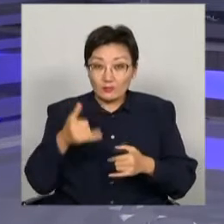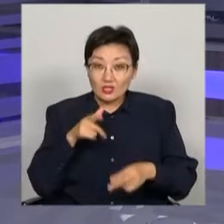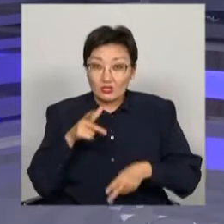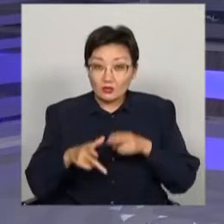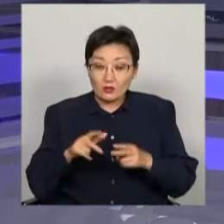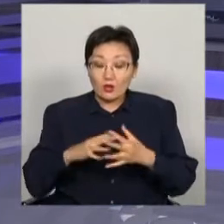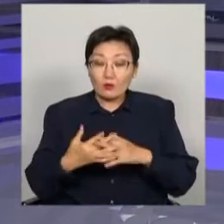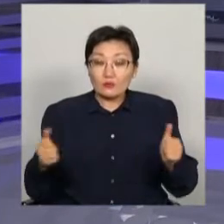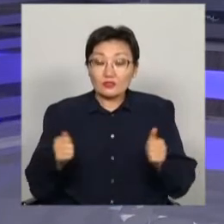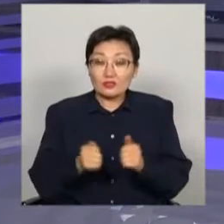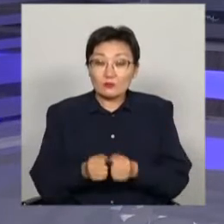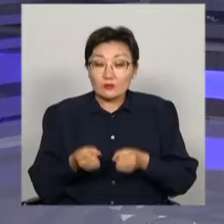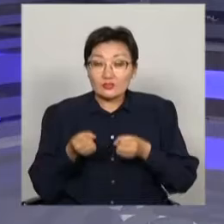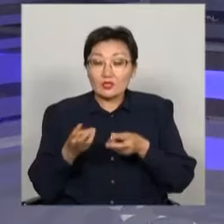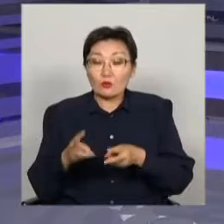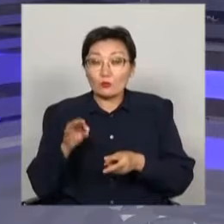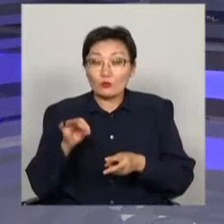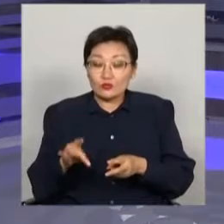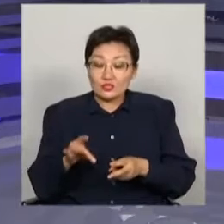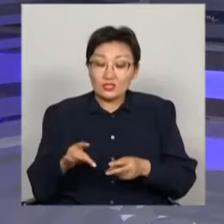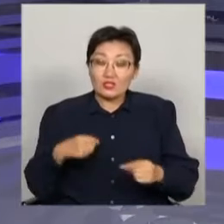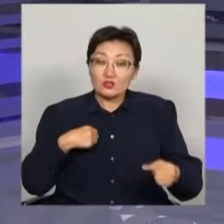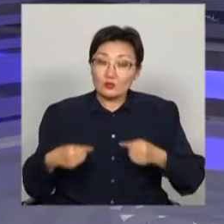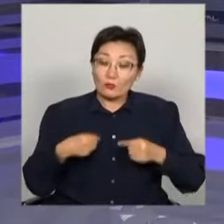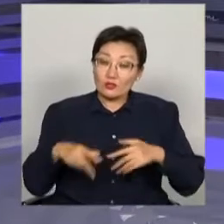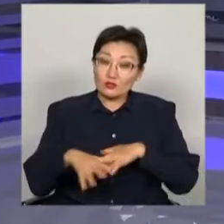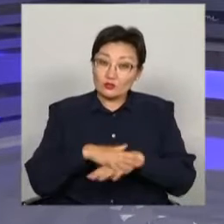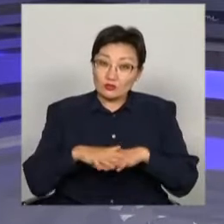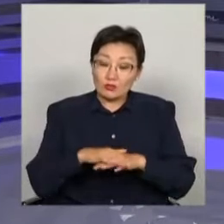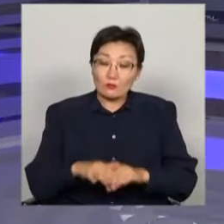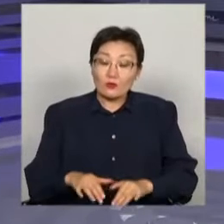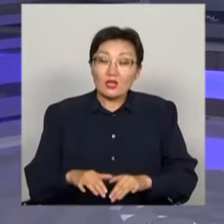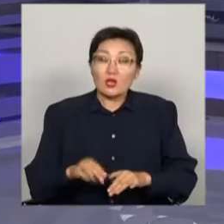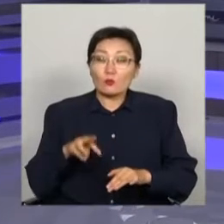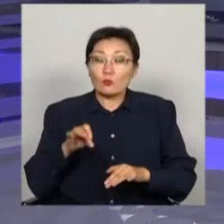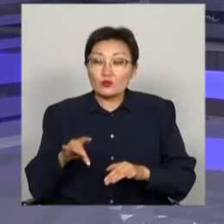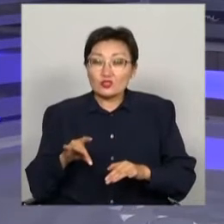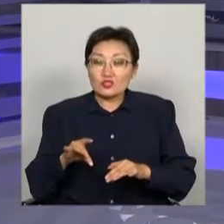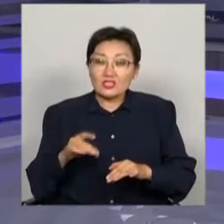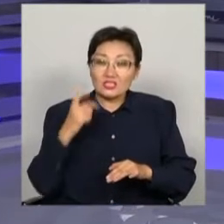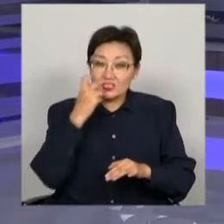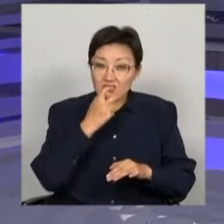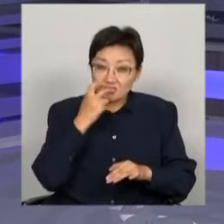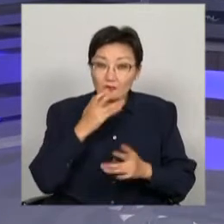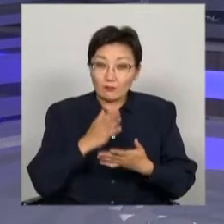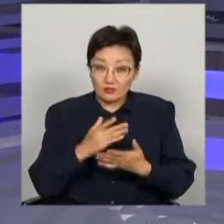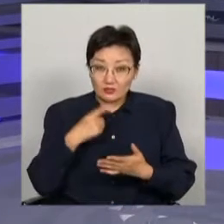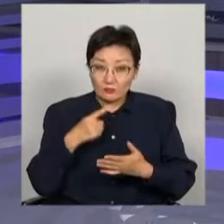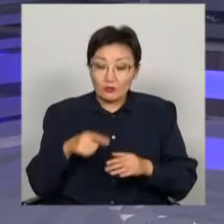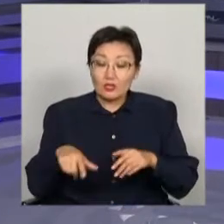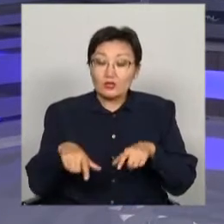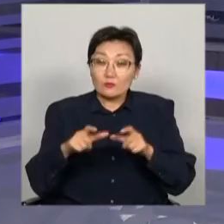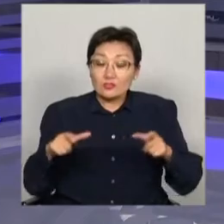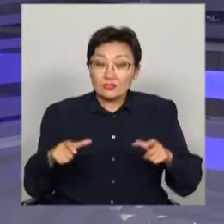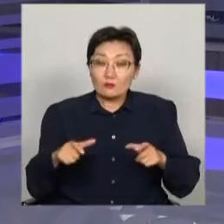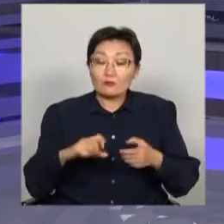Ауыл маңына төгілген өндірістік қалдықтардан зәрезап болған жұрт күл қоқыстың қолқаны қабатын иісі тағы бар дейді. Тұрғындардың